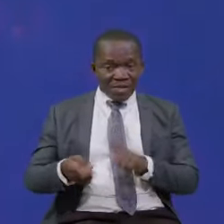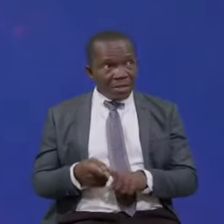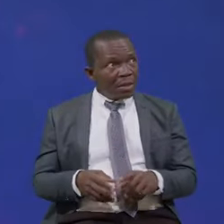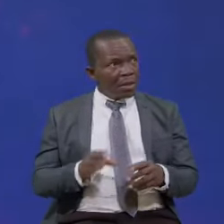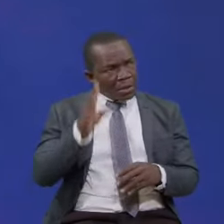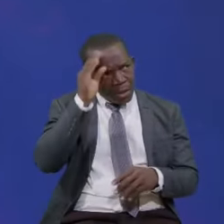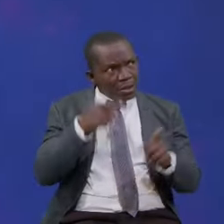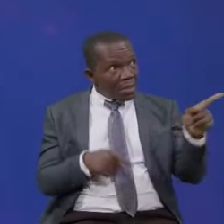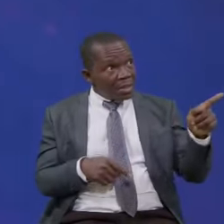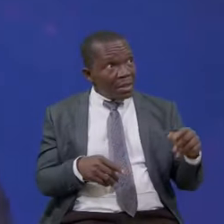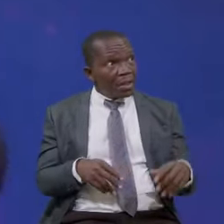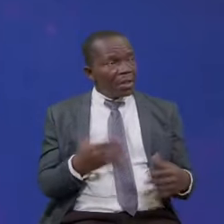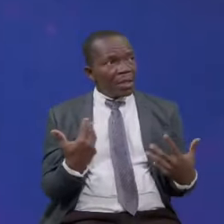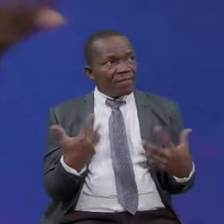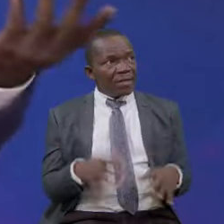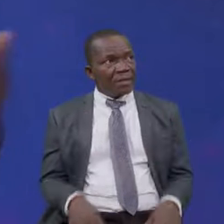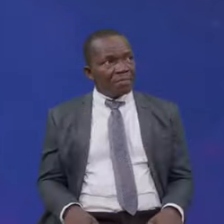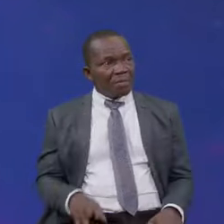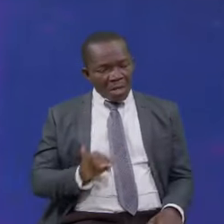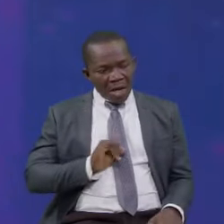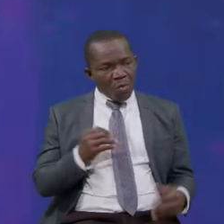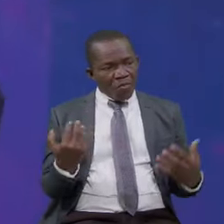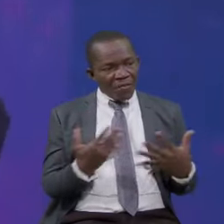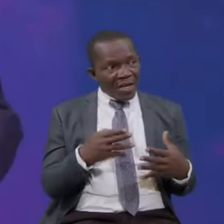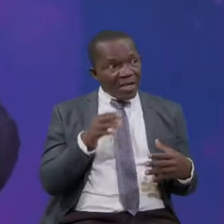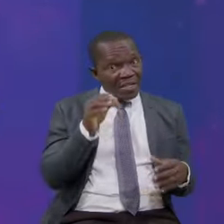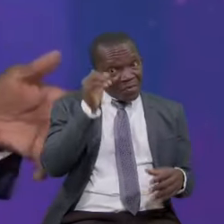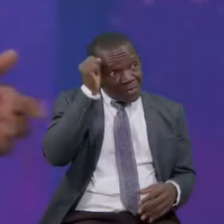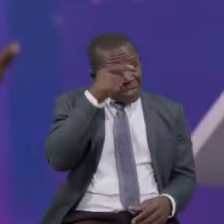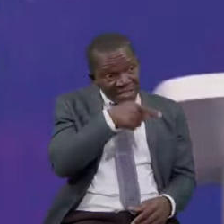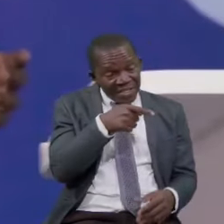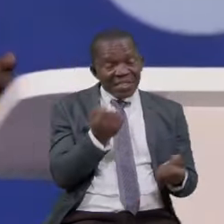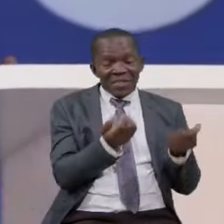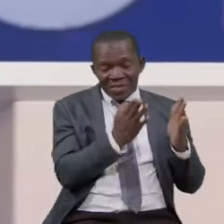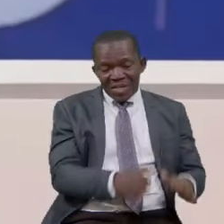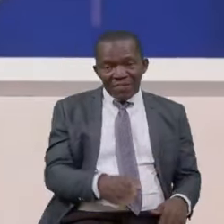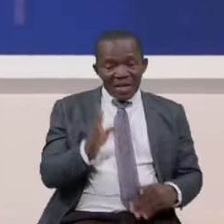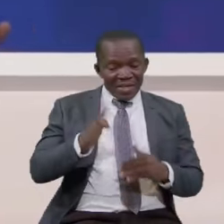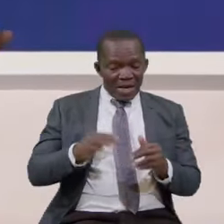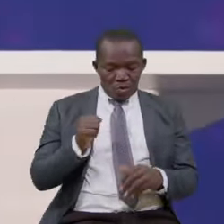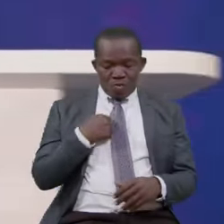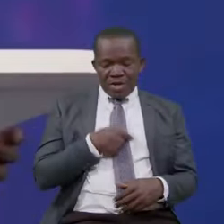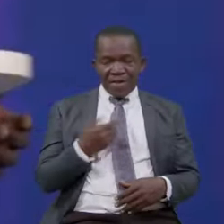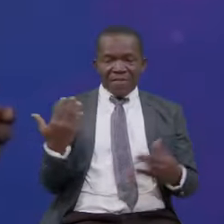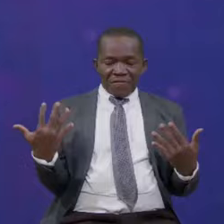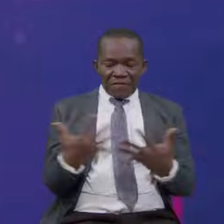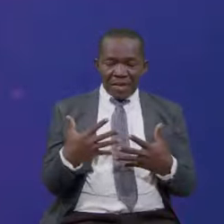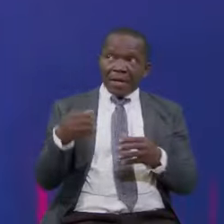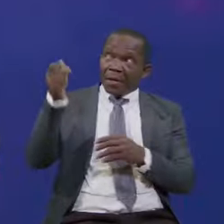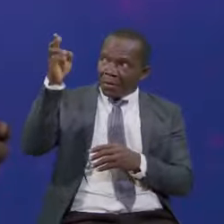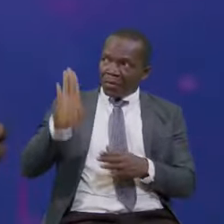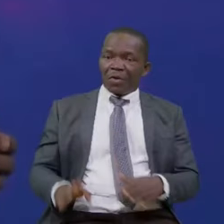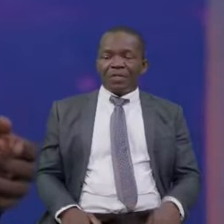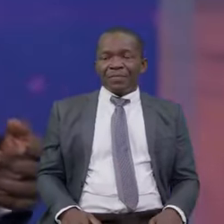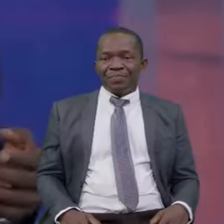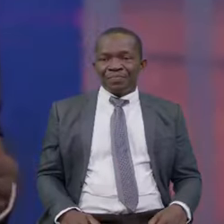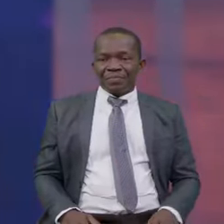et on a même peur de son chauffeur plus que nous ne crayons Dieu ah cette femme-là on a dit que c'est une femme